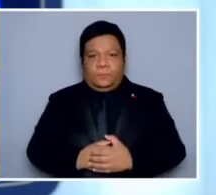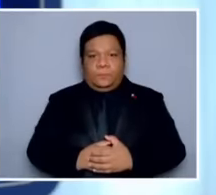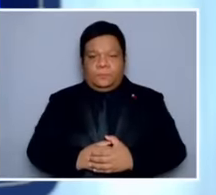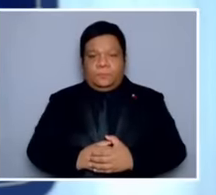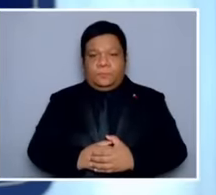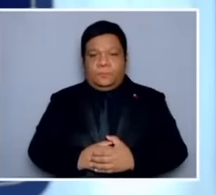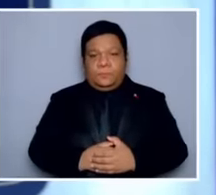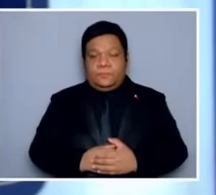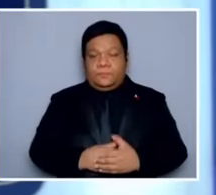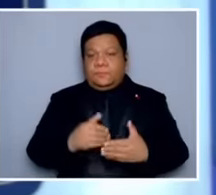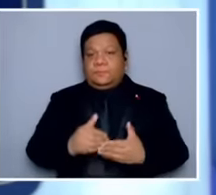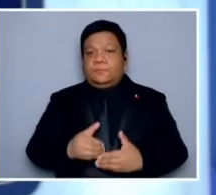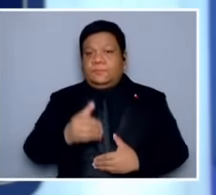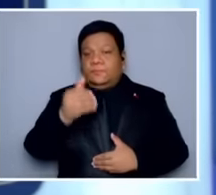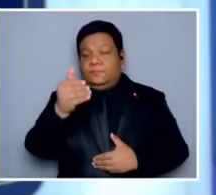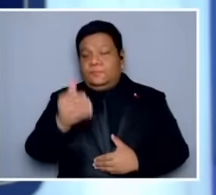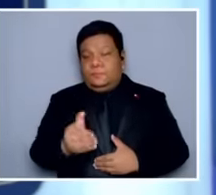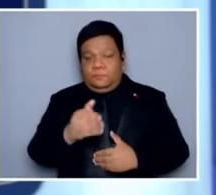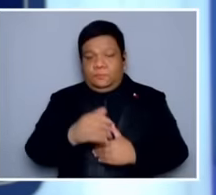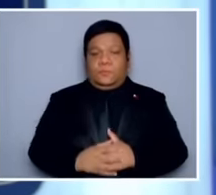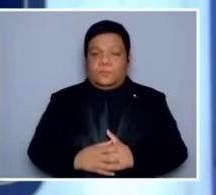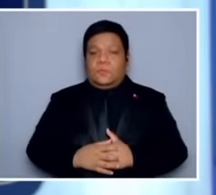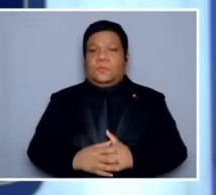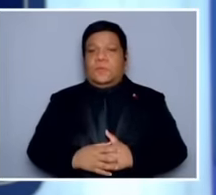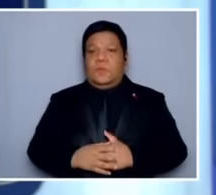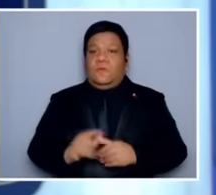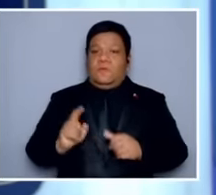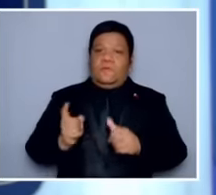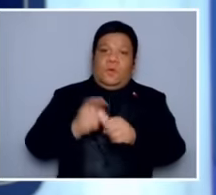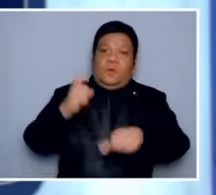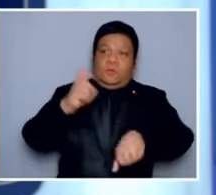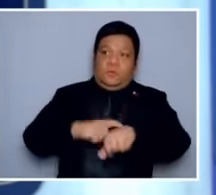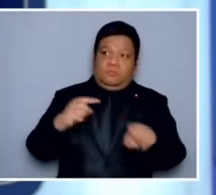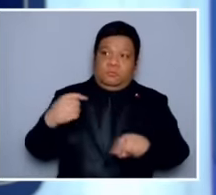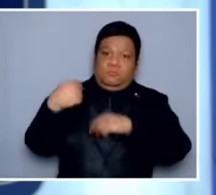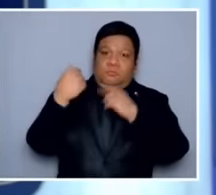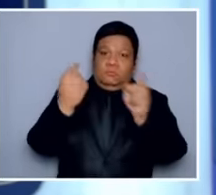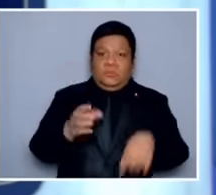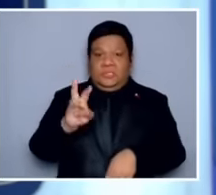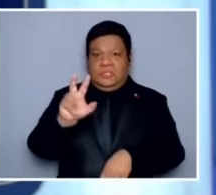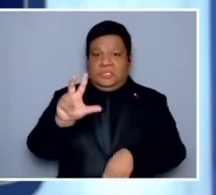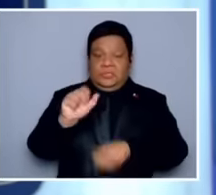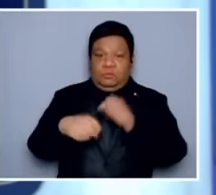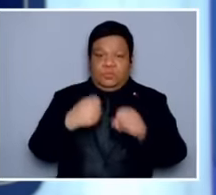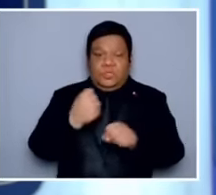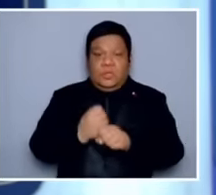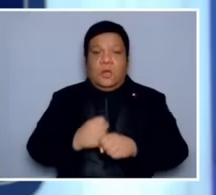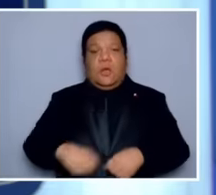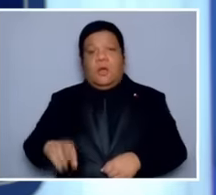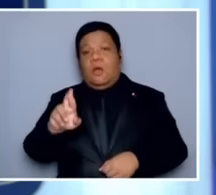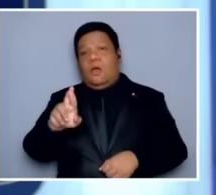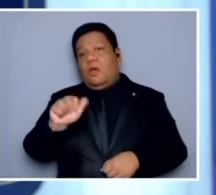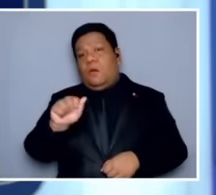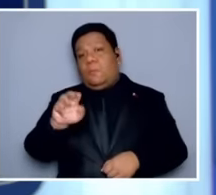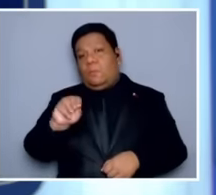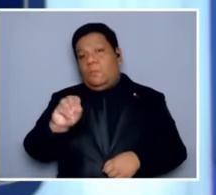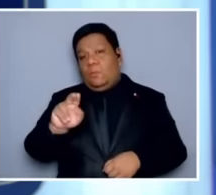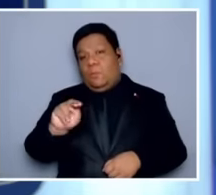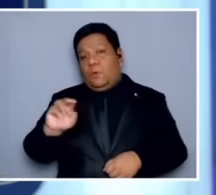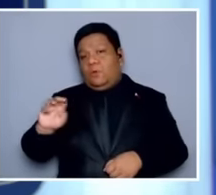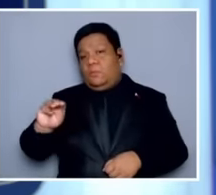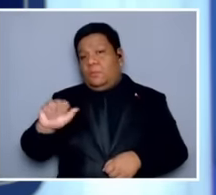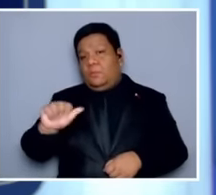Sa unang pagkakataon sa loob ng 63 taon, ginanap ang Ramon Magsaysay Awards Presentation Ceremonies